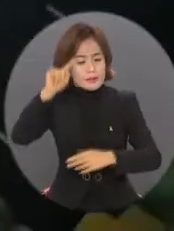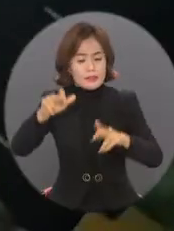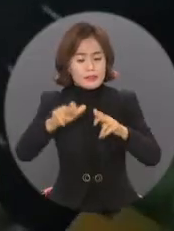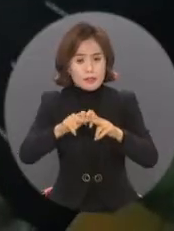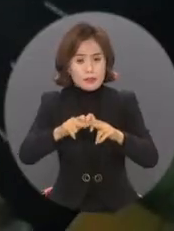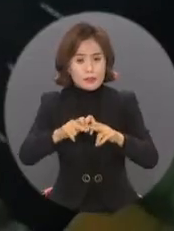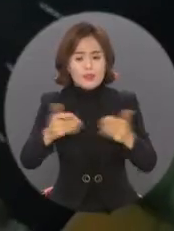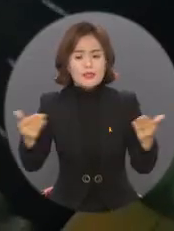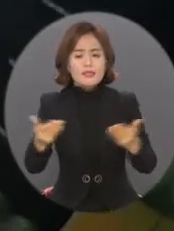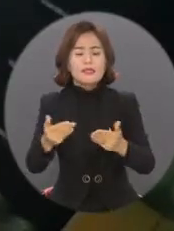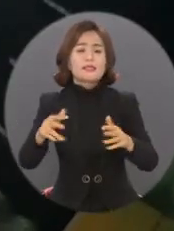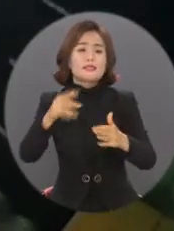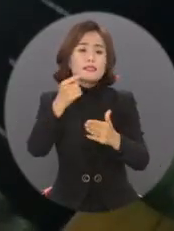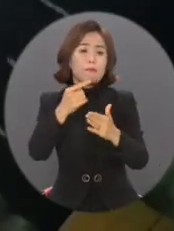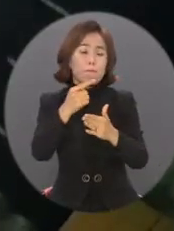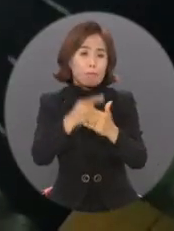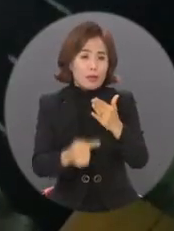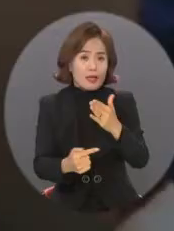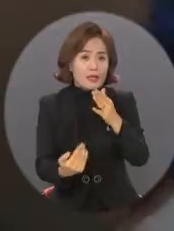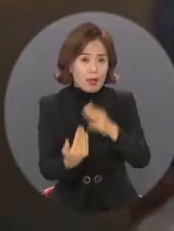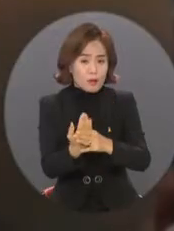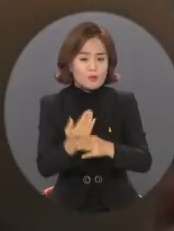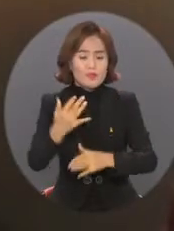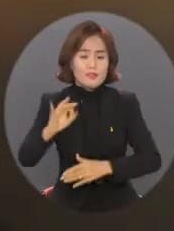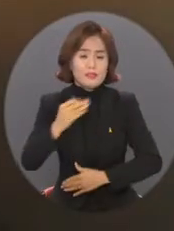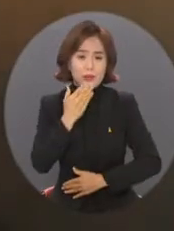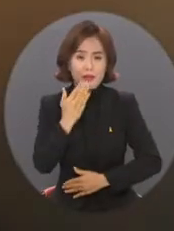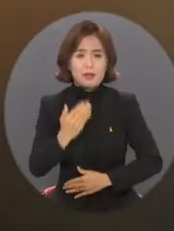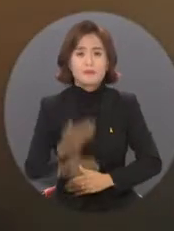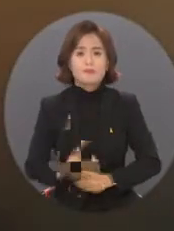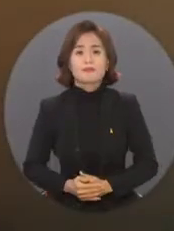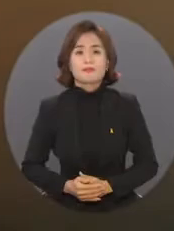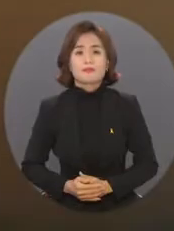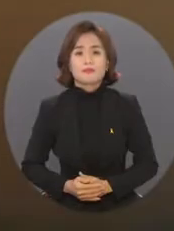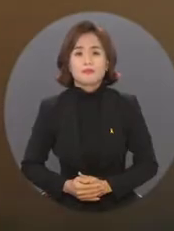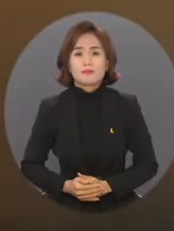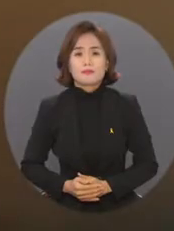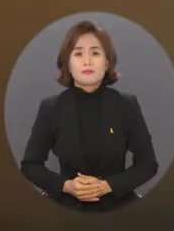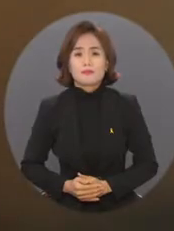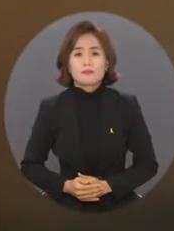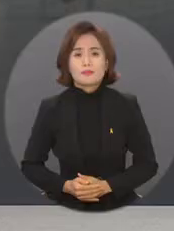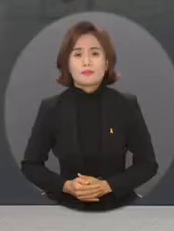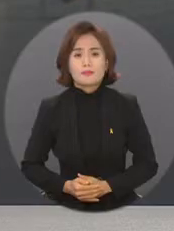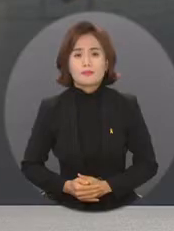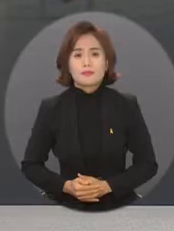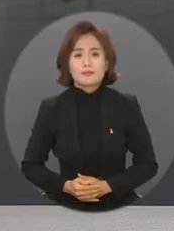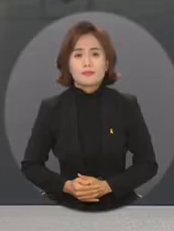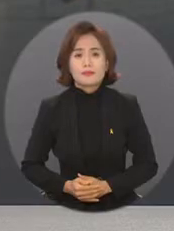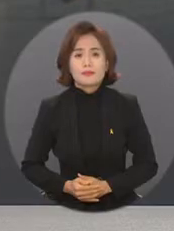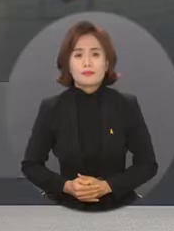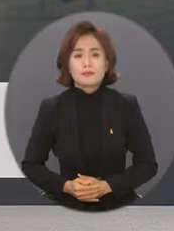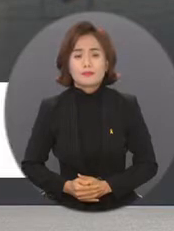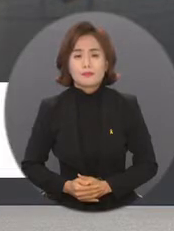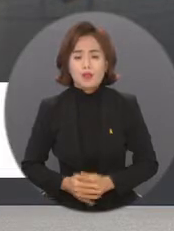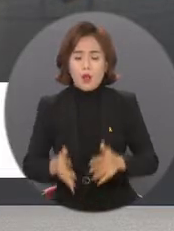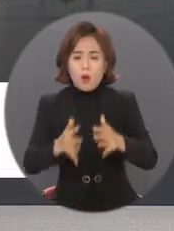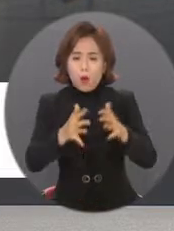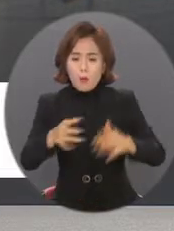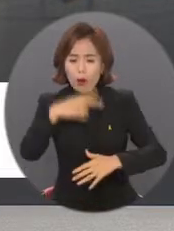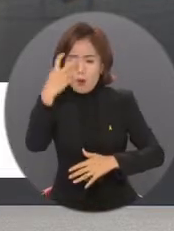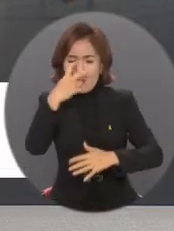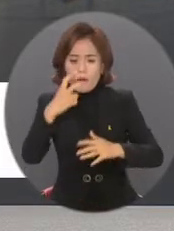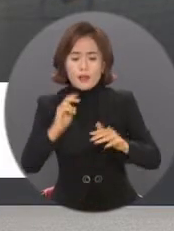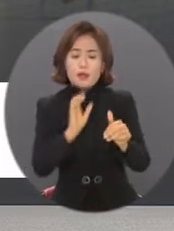업무상 재해로 인정 될 수 있다는 점도 보여줍니다 mbc 뉴스 이다현 입니다 아파트관리